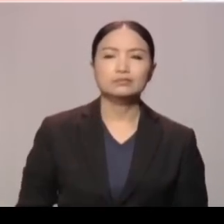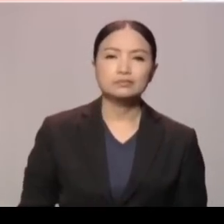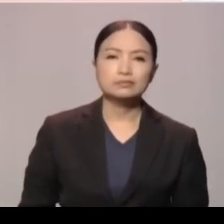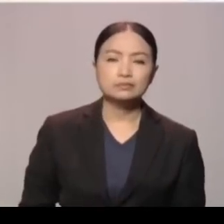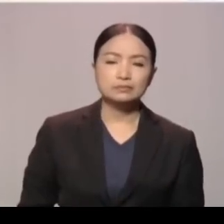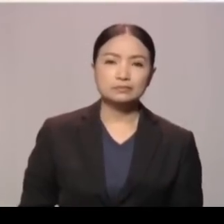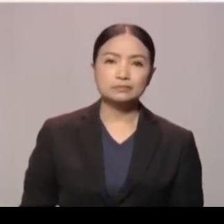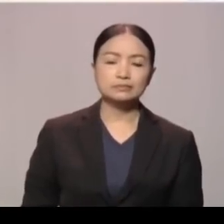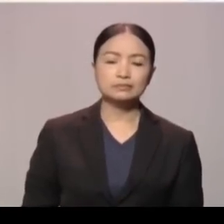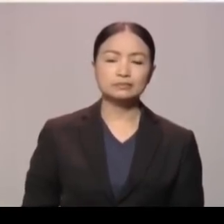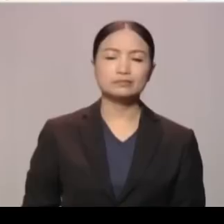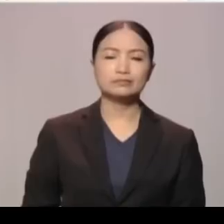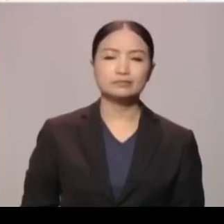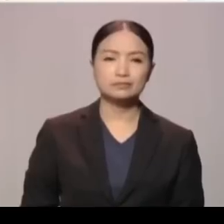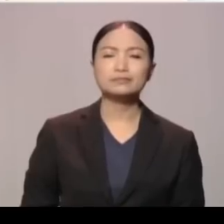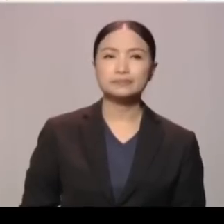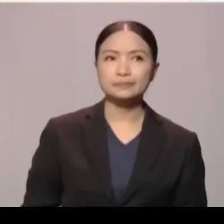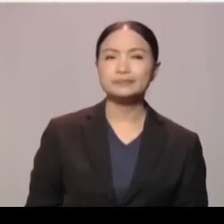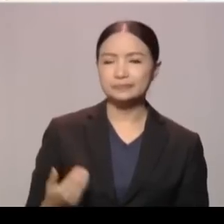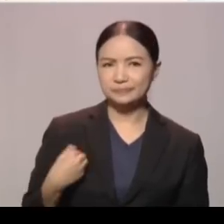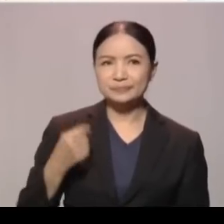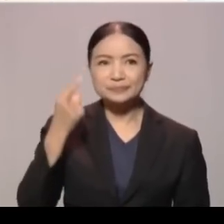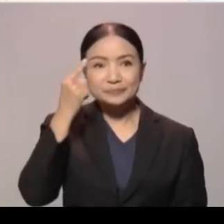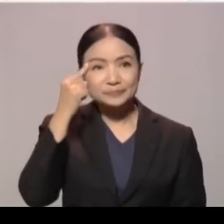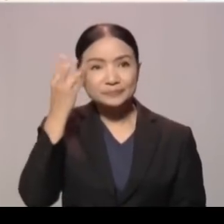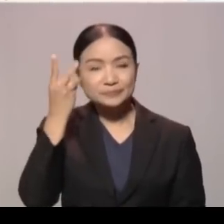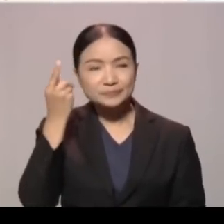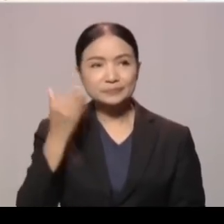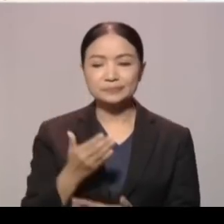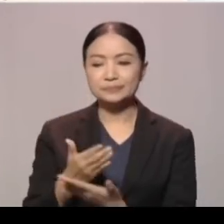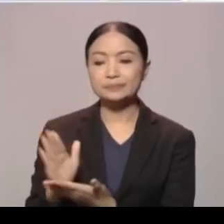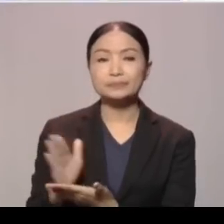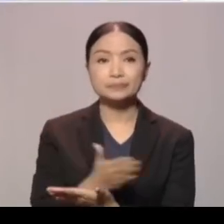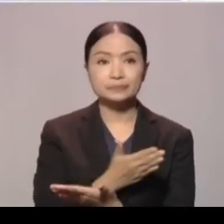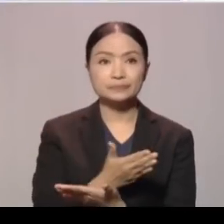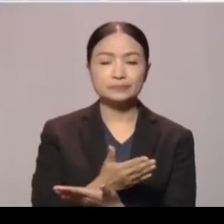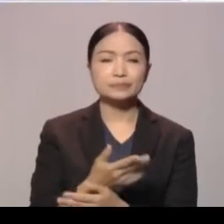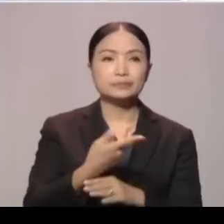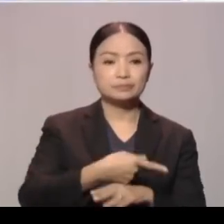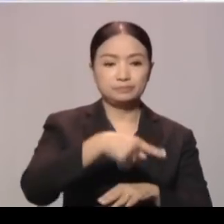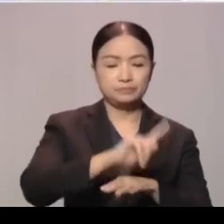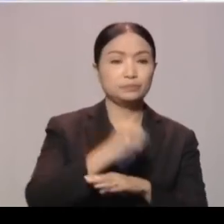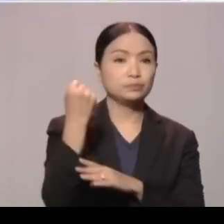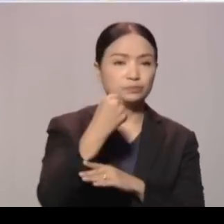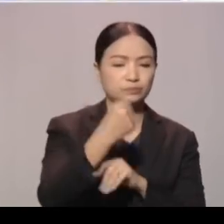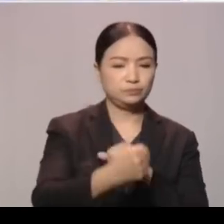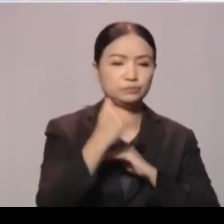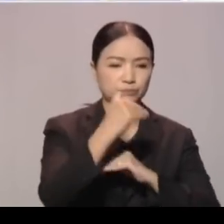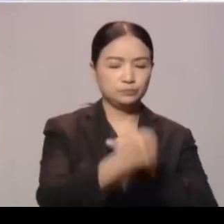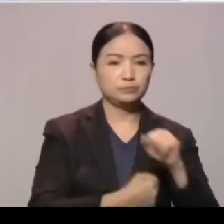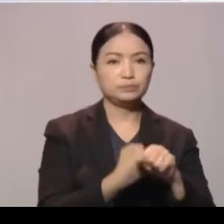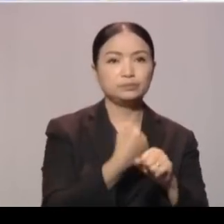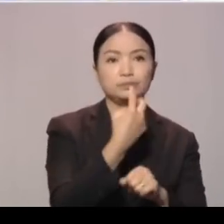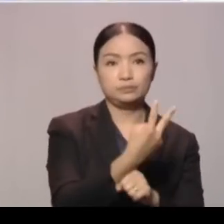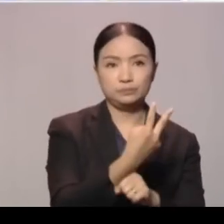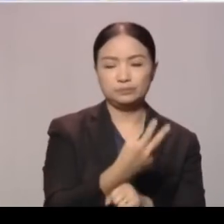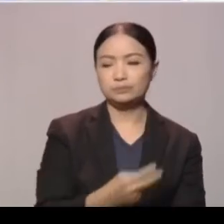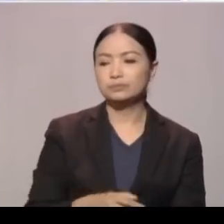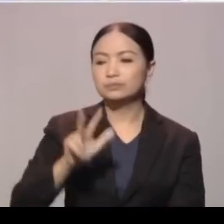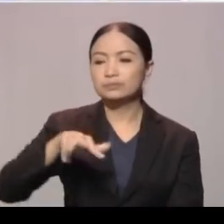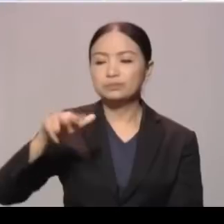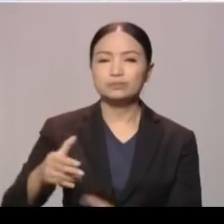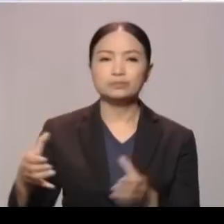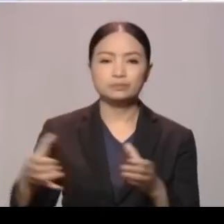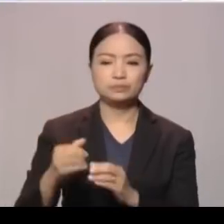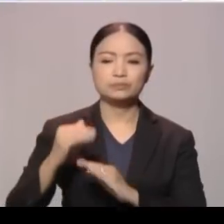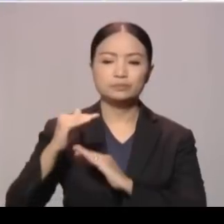าจารย์ฮะแล้วมีอีกแนวคิดหนึ่งที่แบ่งกันระหว่างเพื่อไทยก้าวไกลประธานสภาคนละ2ปีมีความเป็นไปได้ไหมฮะอย่างนี